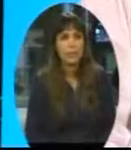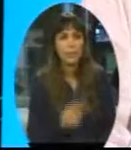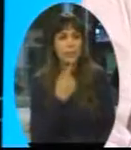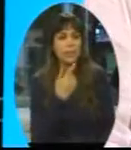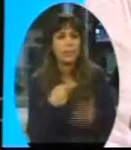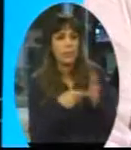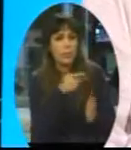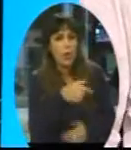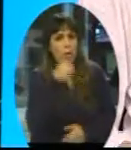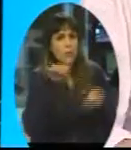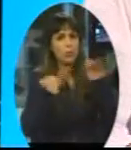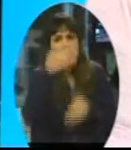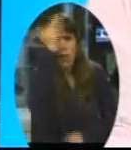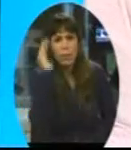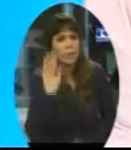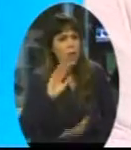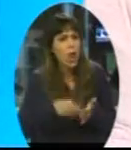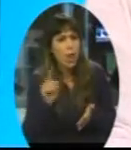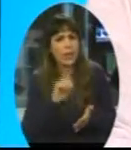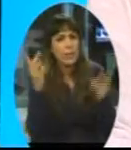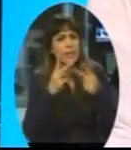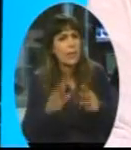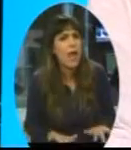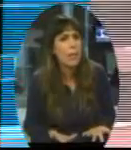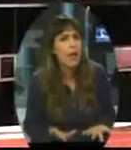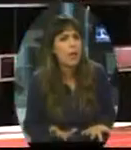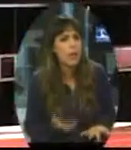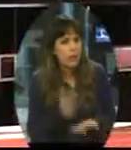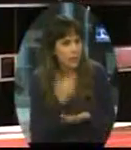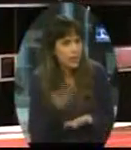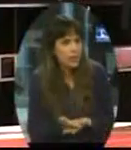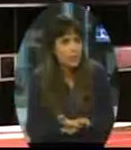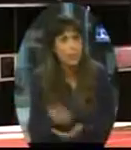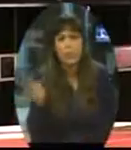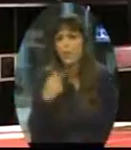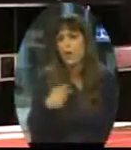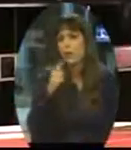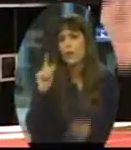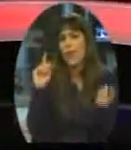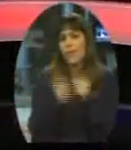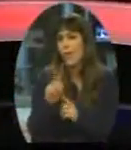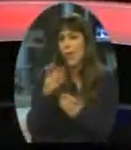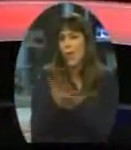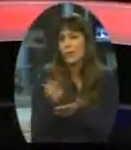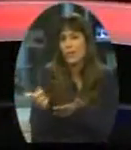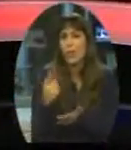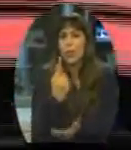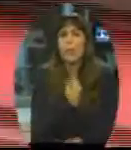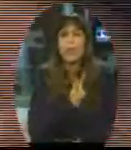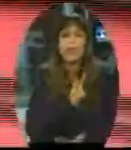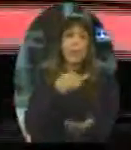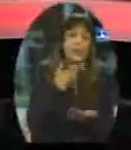למה הוא לא חתם על הסכם שכזה, אם זה מה שהציעו לו? תראה, אני חושב שזה הפוך דרך אגב, זה לא מה שהציעו לו, זה מה שהוא הציע, אבל הציעו לו בחזרה,